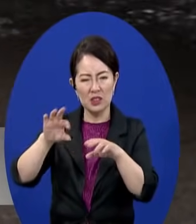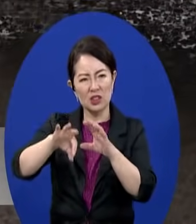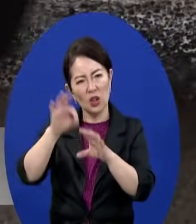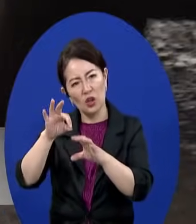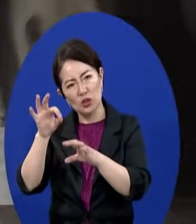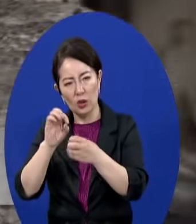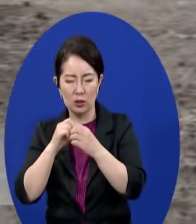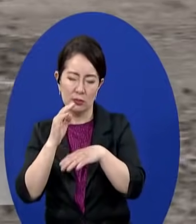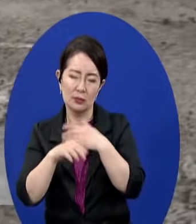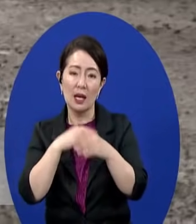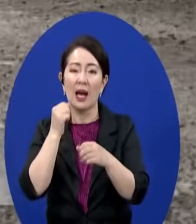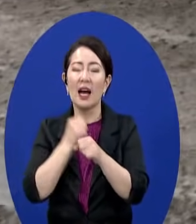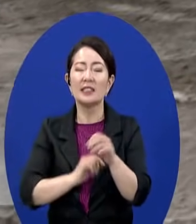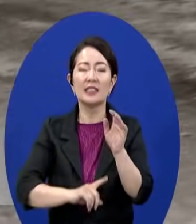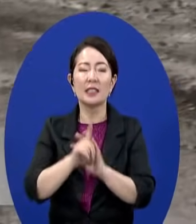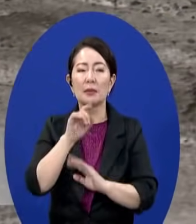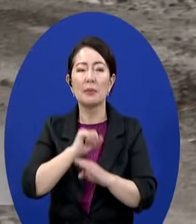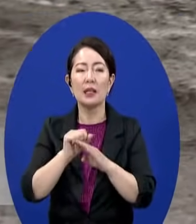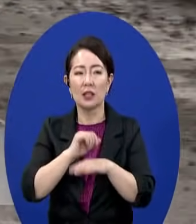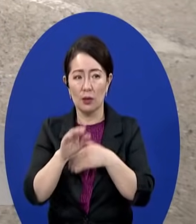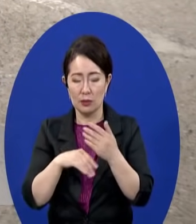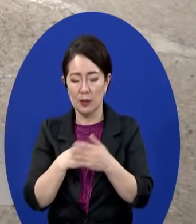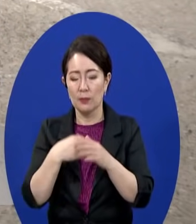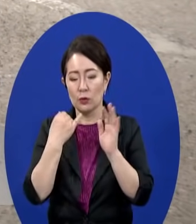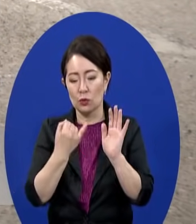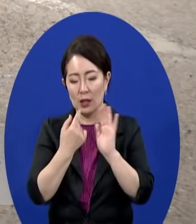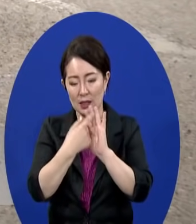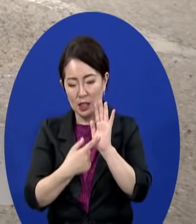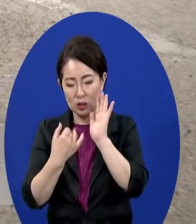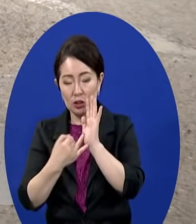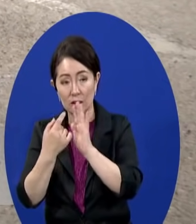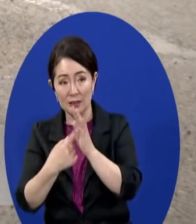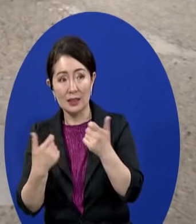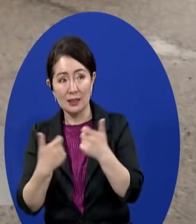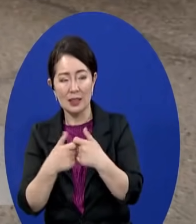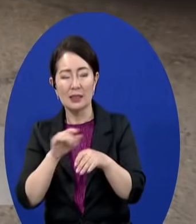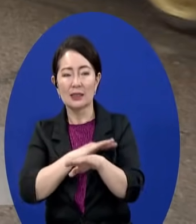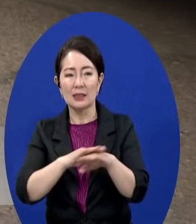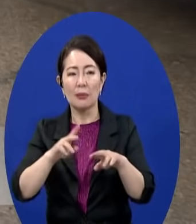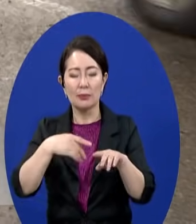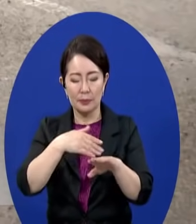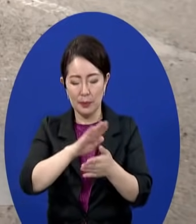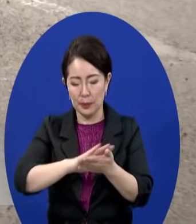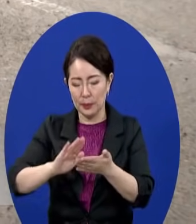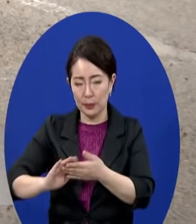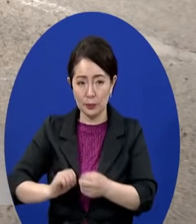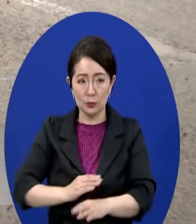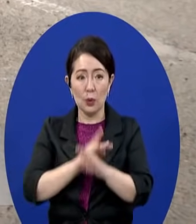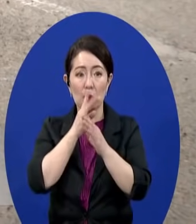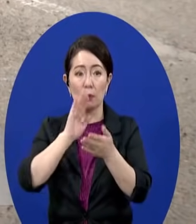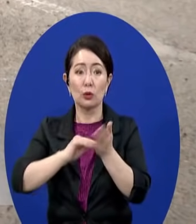шалгаруулалт хийгдэж ажил эхлэхэд бэлэн болжээ. 6-7 сарда багтаж замын урсгал засврыг хийж дуусгахаар төлөвлөсөн гэдгийг